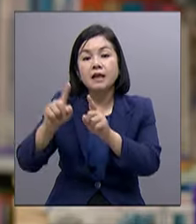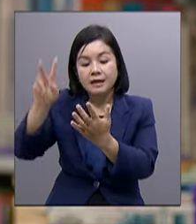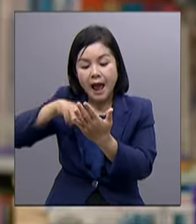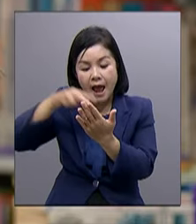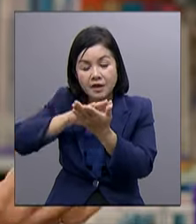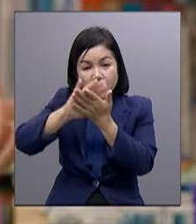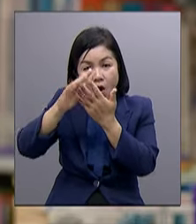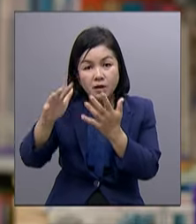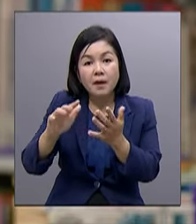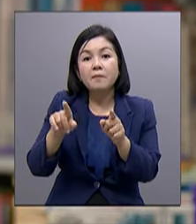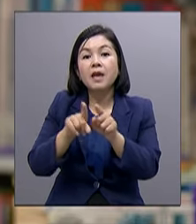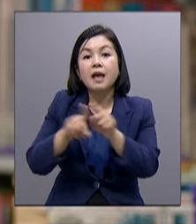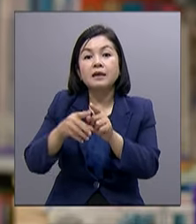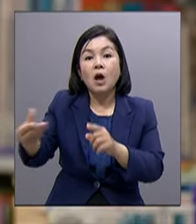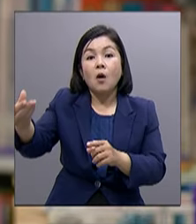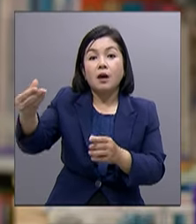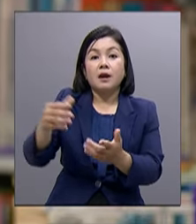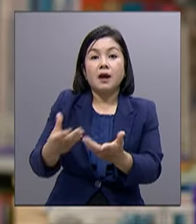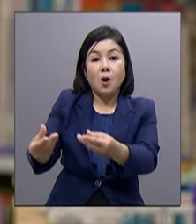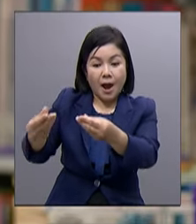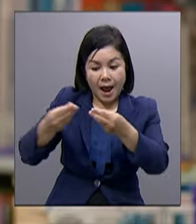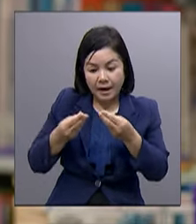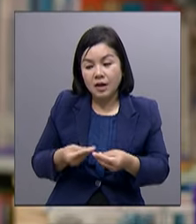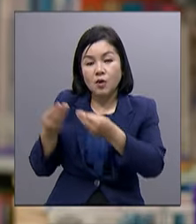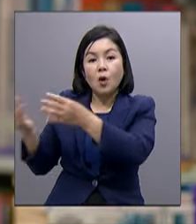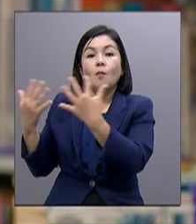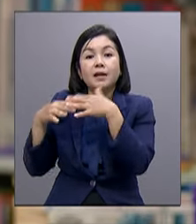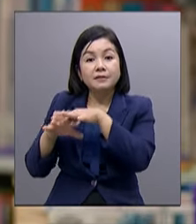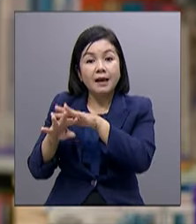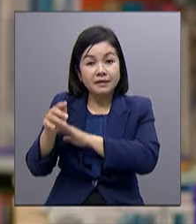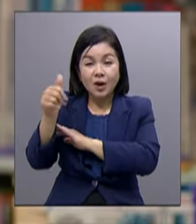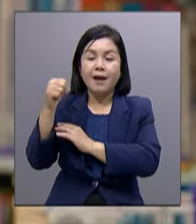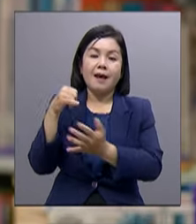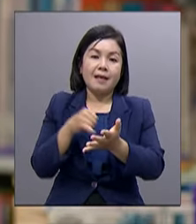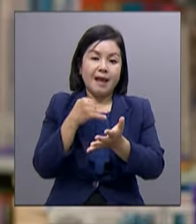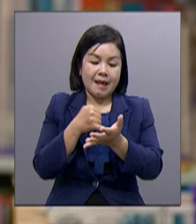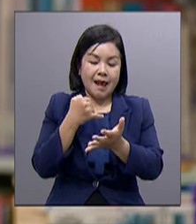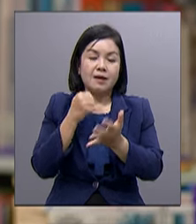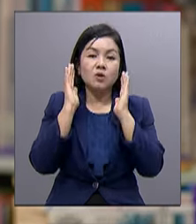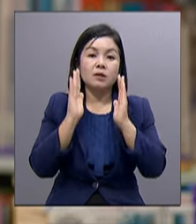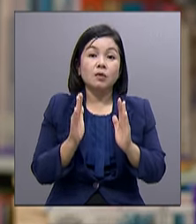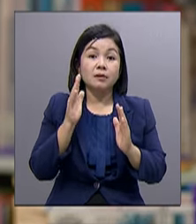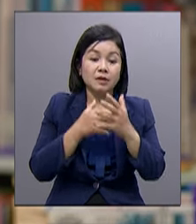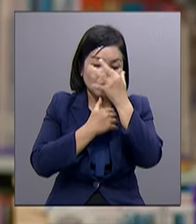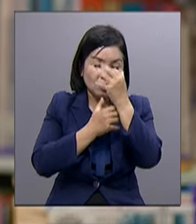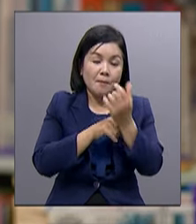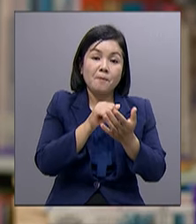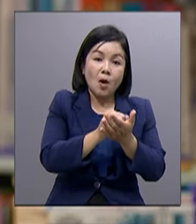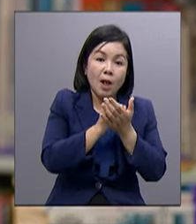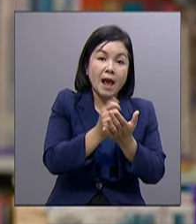เราก็จะส่งคืนให้กับห้องสมุดห้องนั้นได้ด้วยนะคะอันนี้ก็คือจะง่ายสำหรับผู้ใช้บริการท่านอื่นๆ